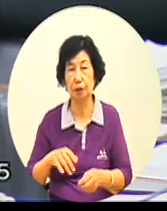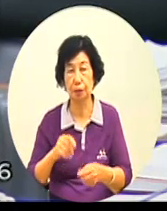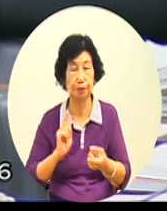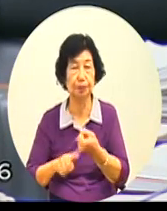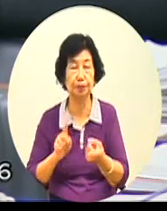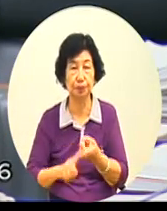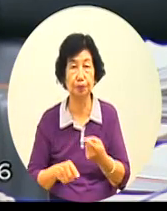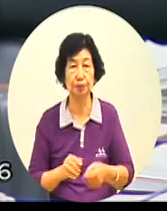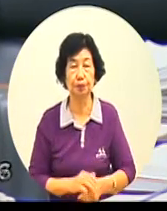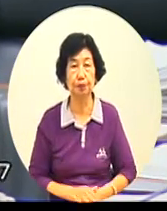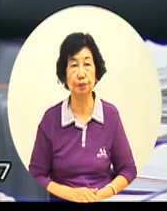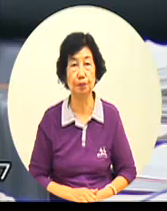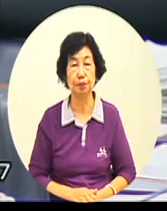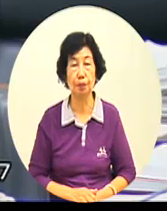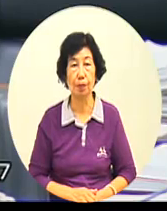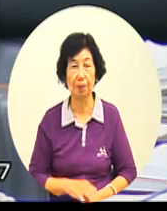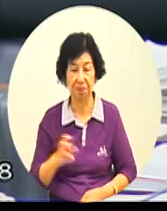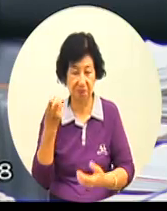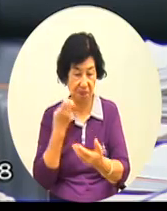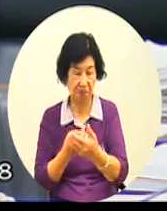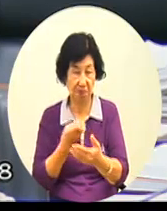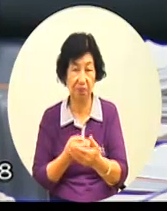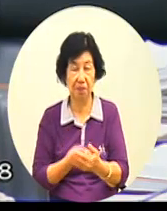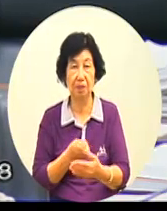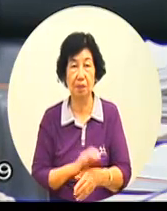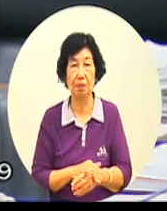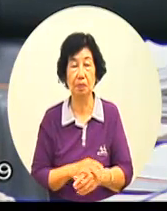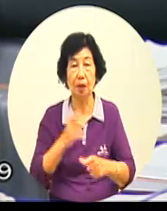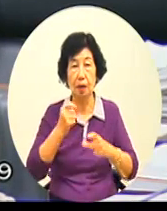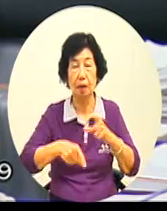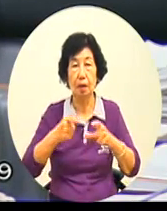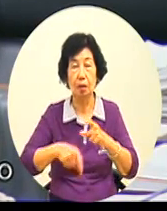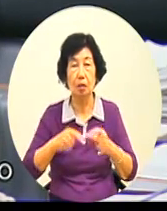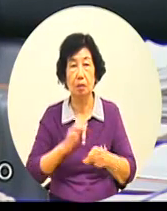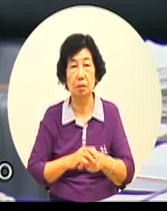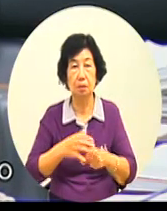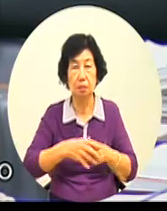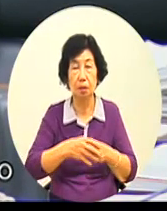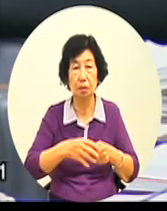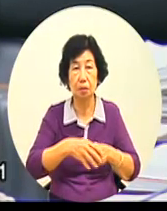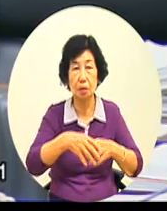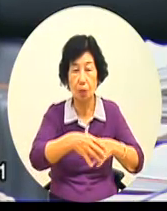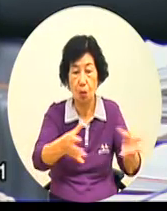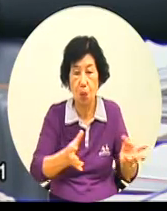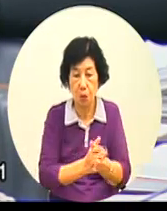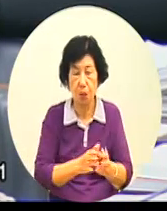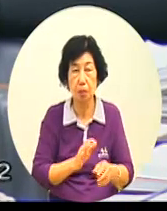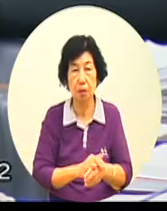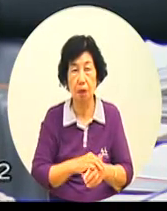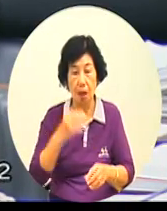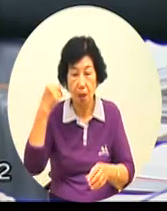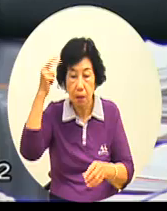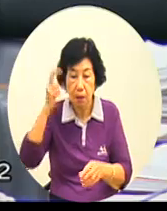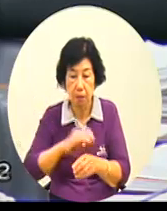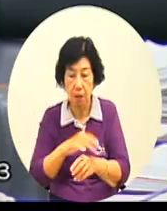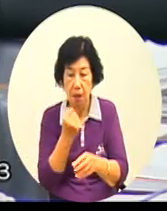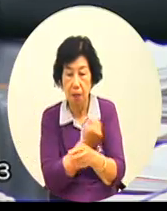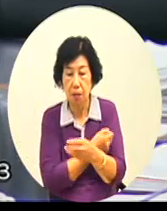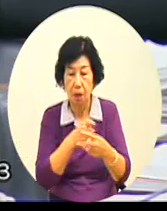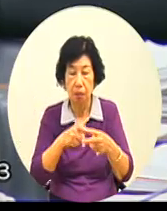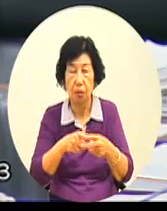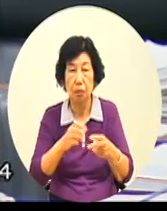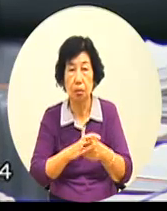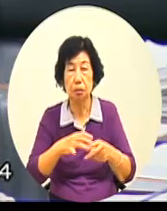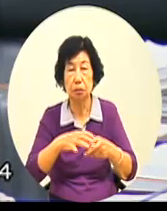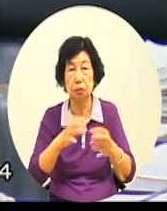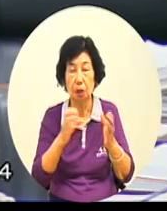如果是这样的严苛，其实企业主会觉得劳工局不近人情。对企业